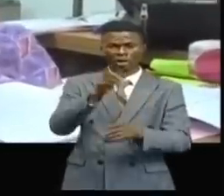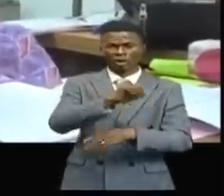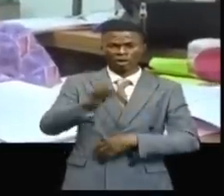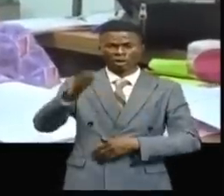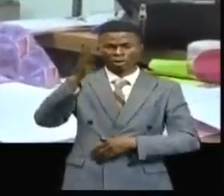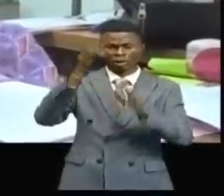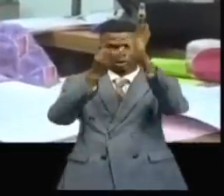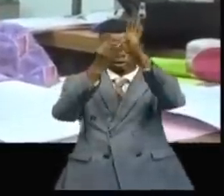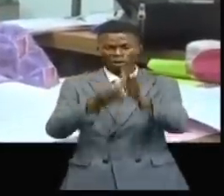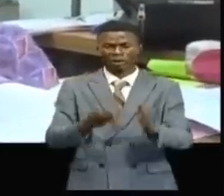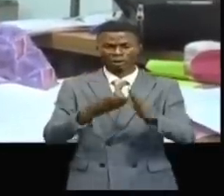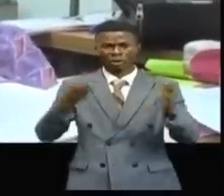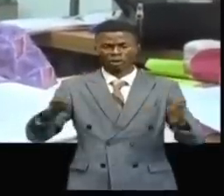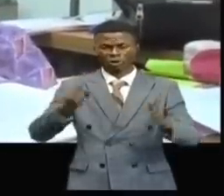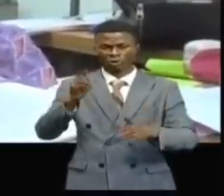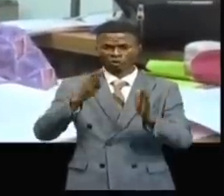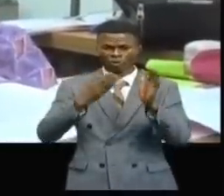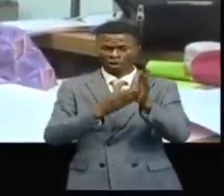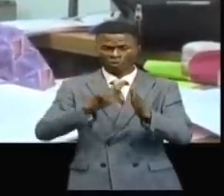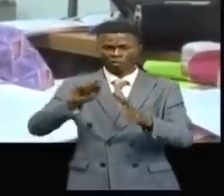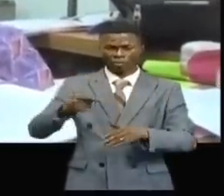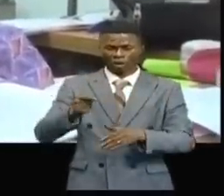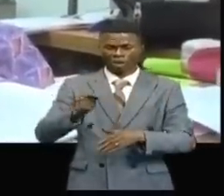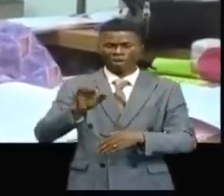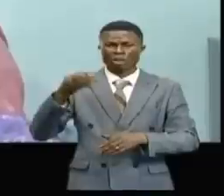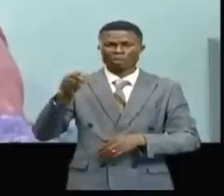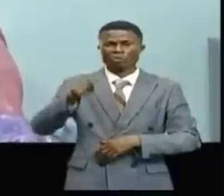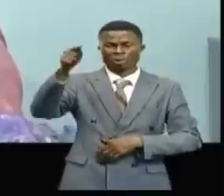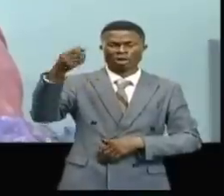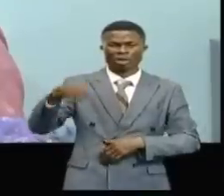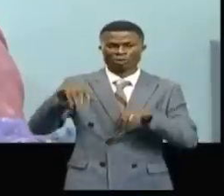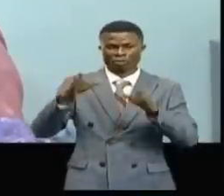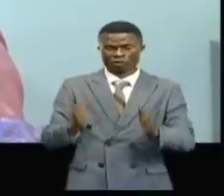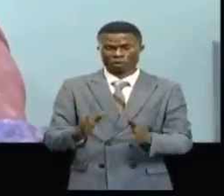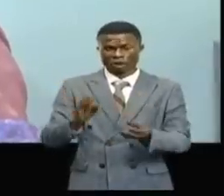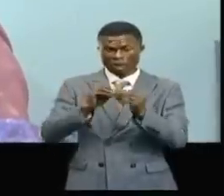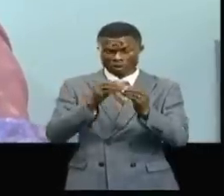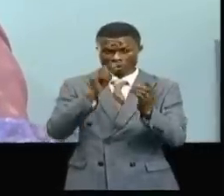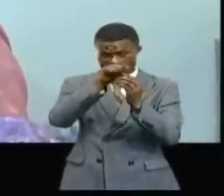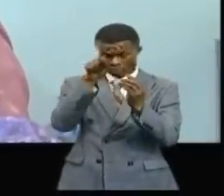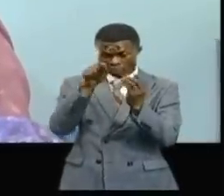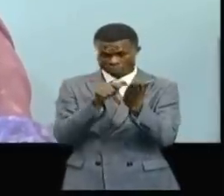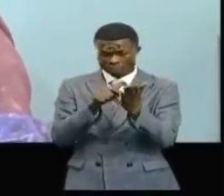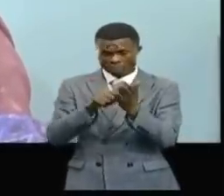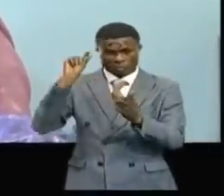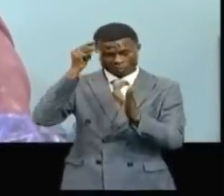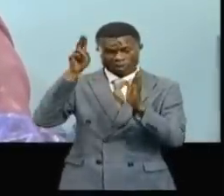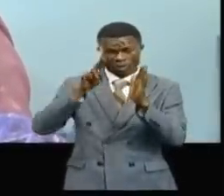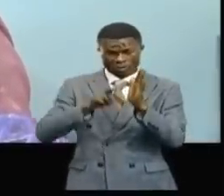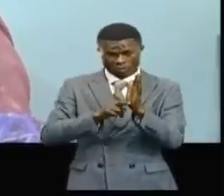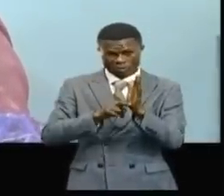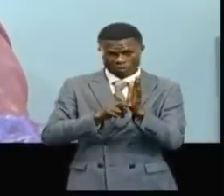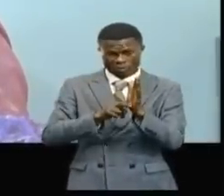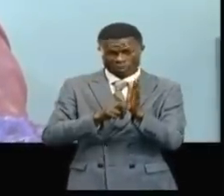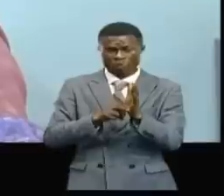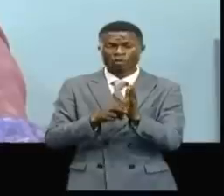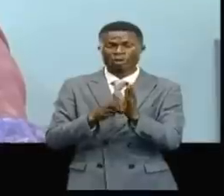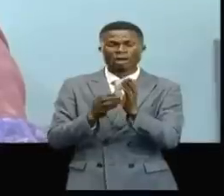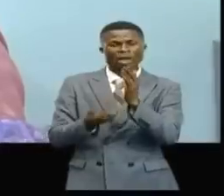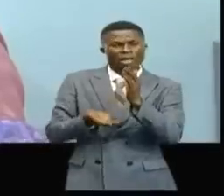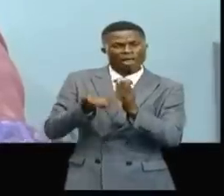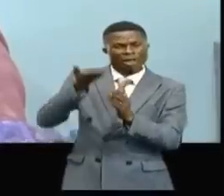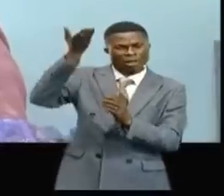14 790,9 milliards de francs congolais. Avec ces chiffres, le gouvernement vient de dépasser